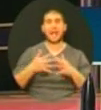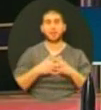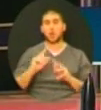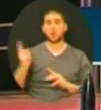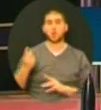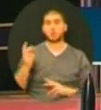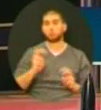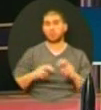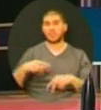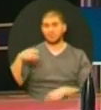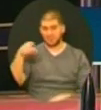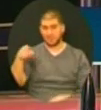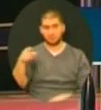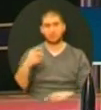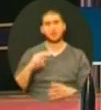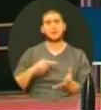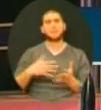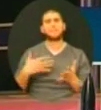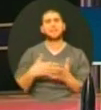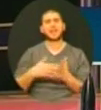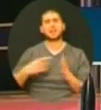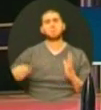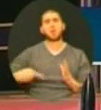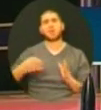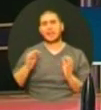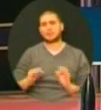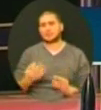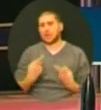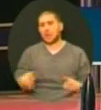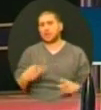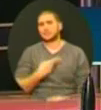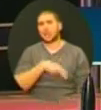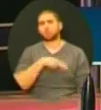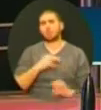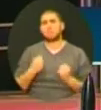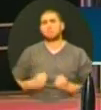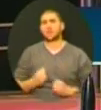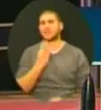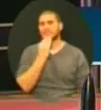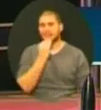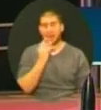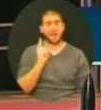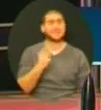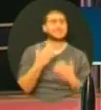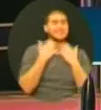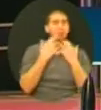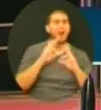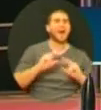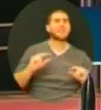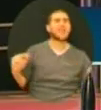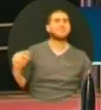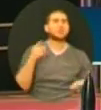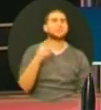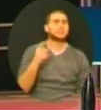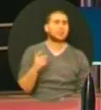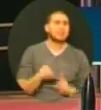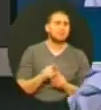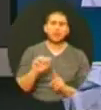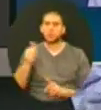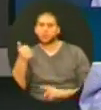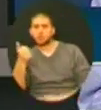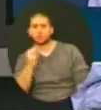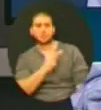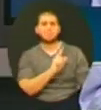המשתתפי החדר ההוא ילכו לפוליגרף, כי זה לא ייתכן, כי זה אחריותנו לביטחון ישראל. אבל סיפור ההדלפות הוא מגיע, זה ביצה